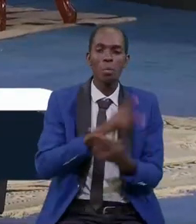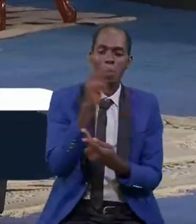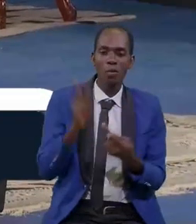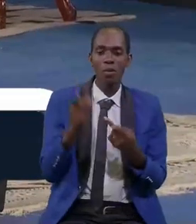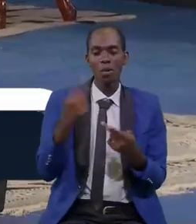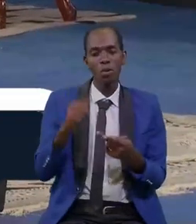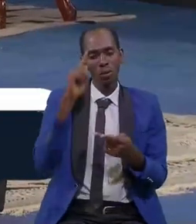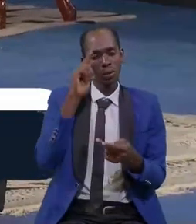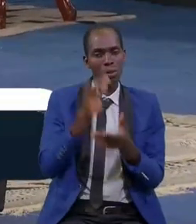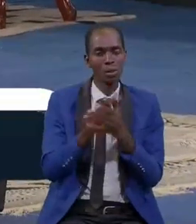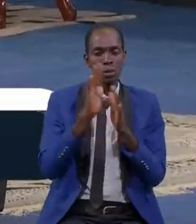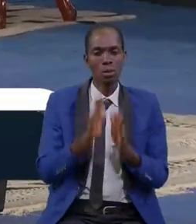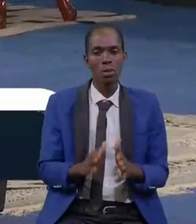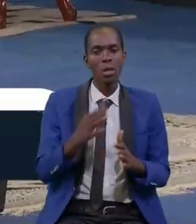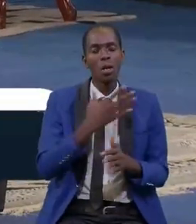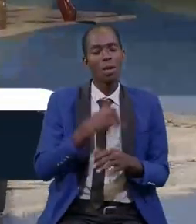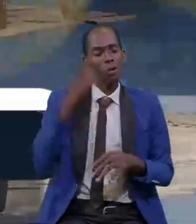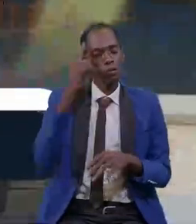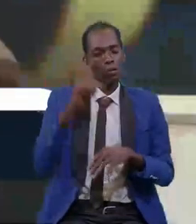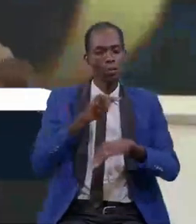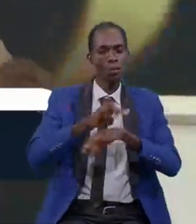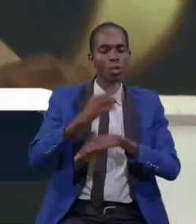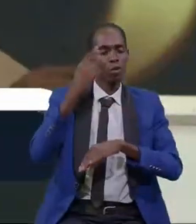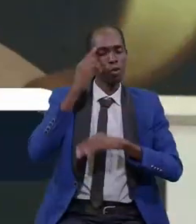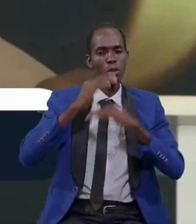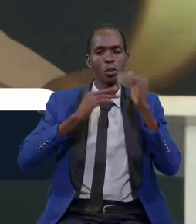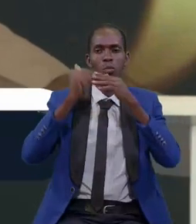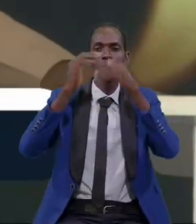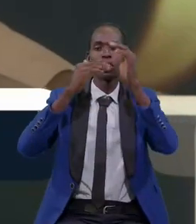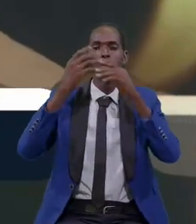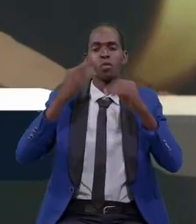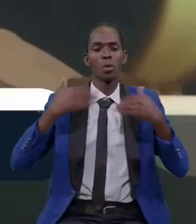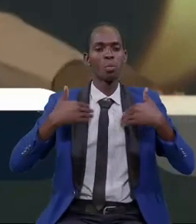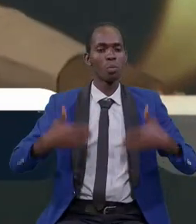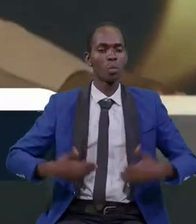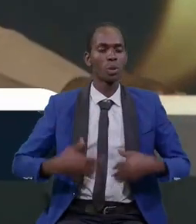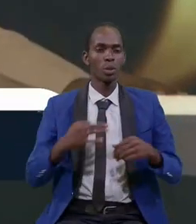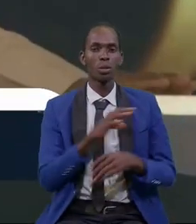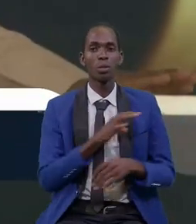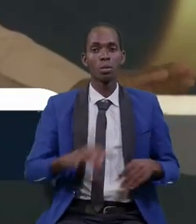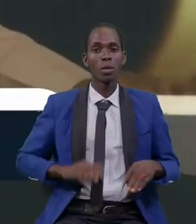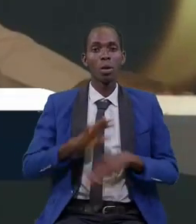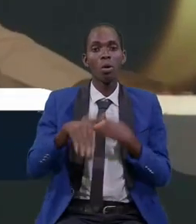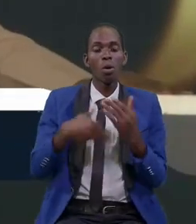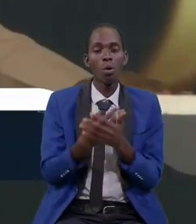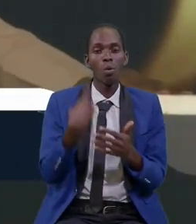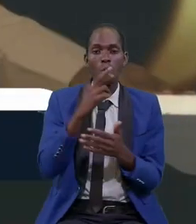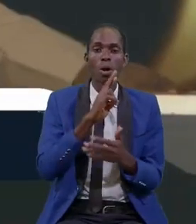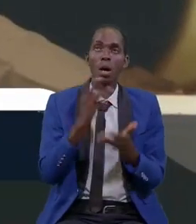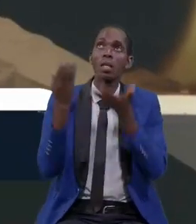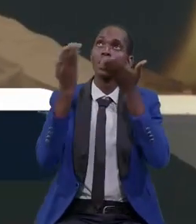pour l'édification du corps de Christ. Et ceux qui sont serviteurs du